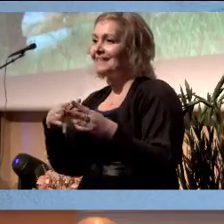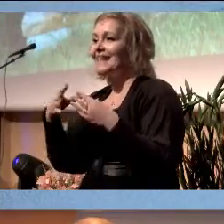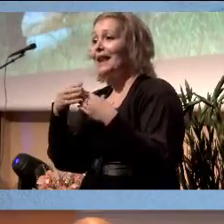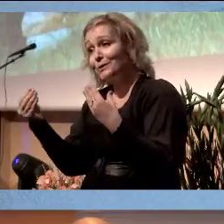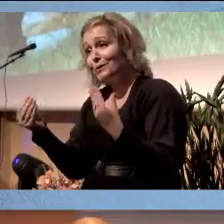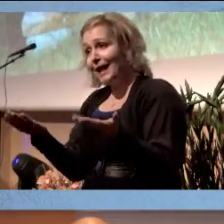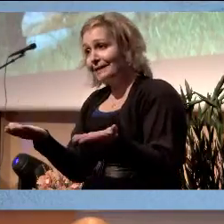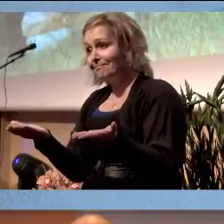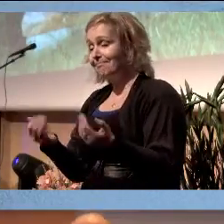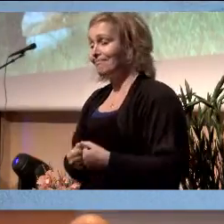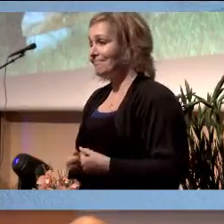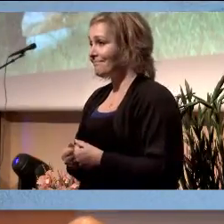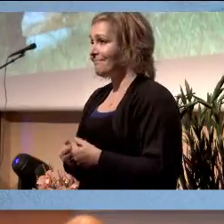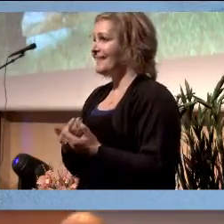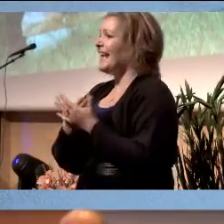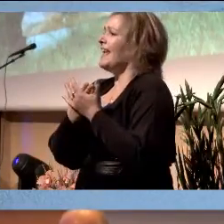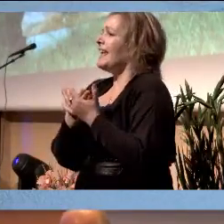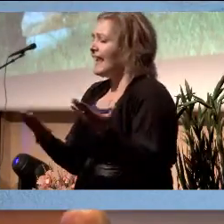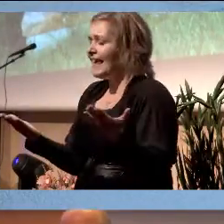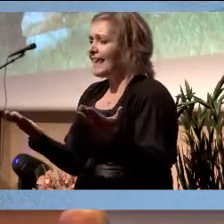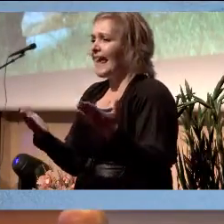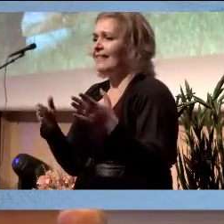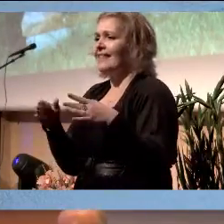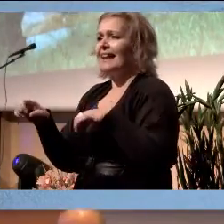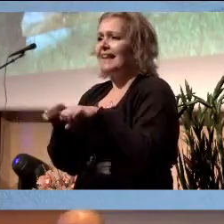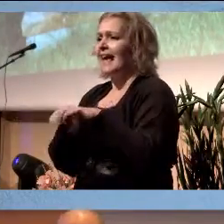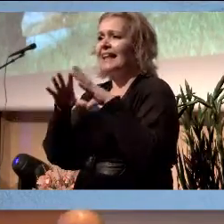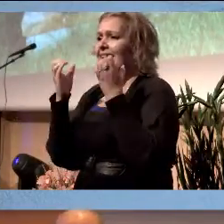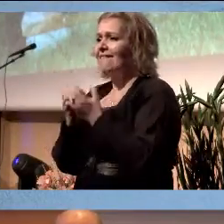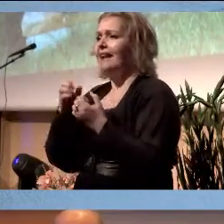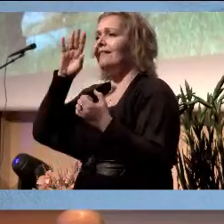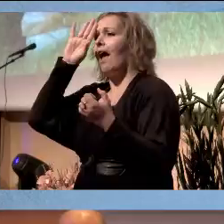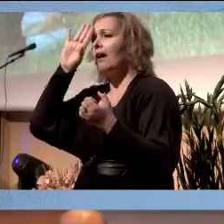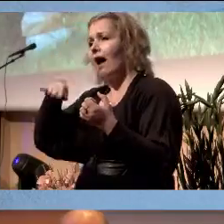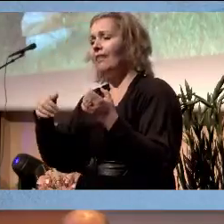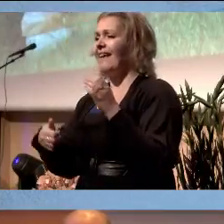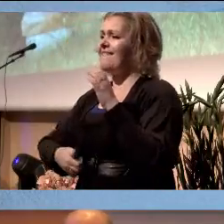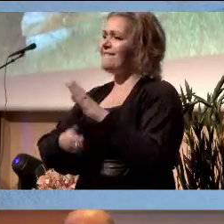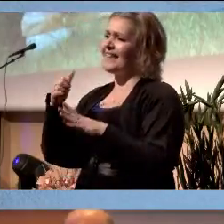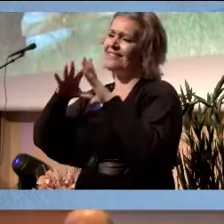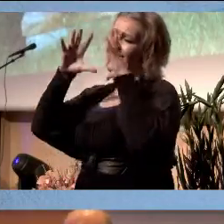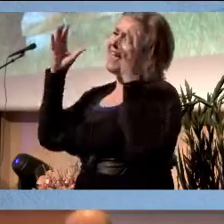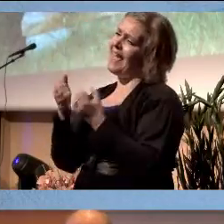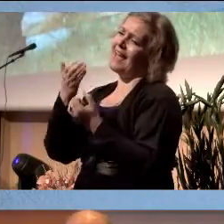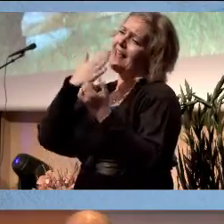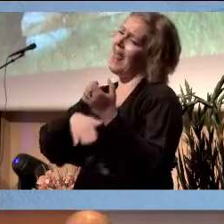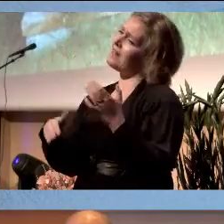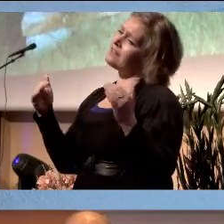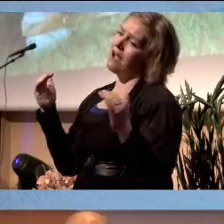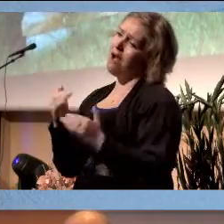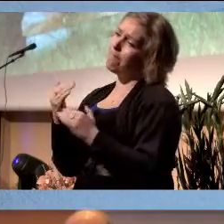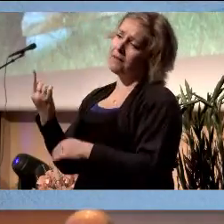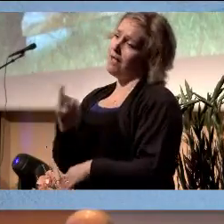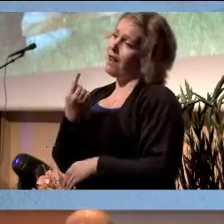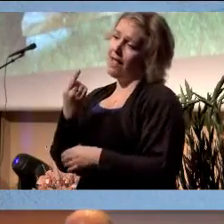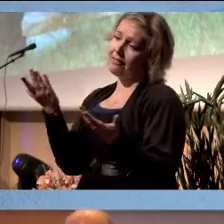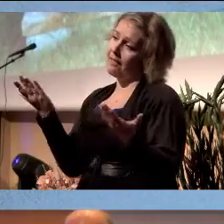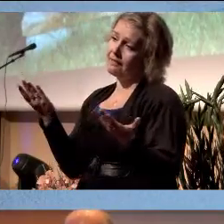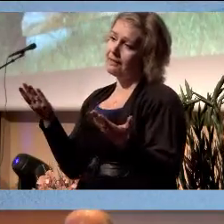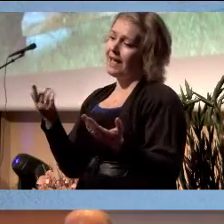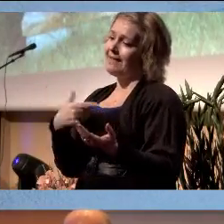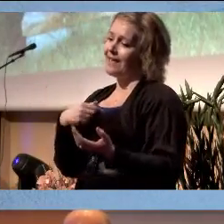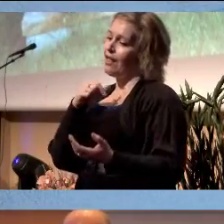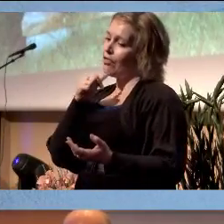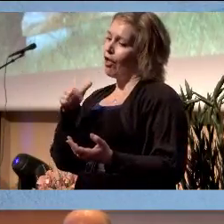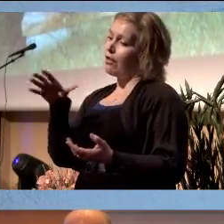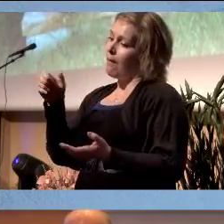helseressurser. Ingen regjering i verden kan vinne hele helsekampen alene. Vi